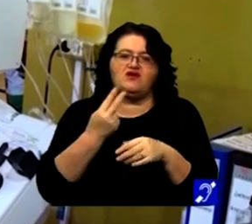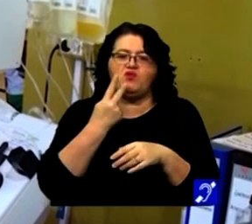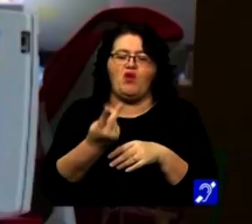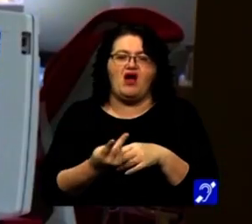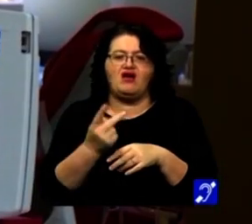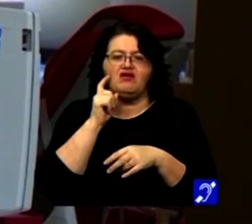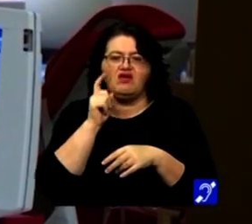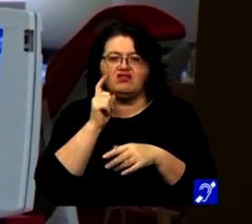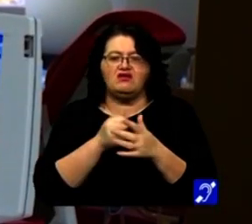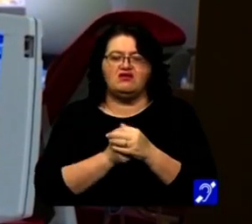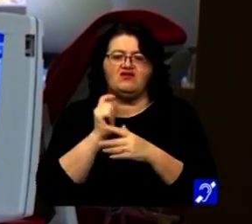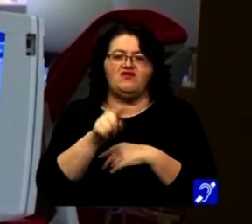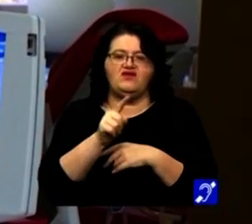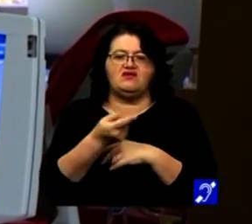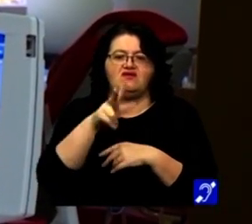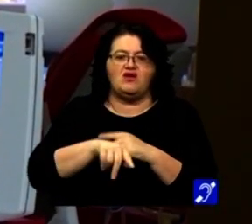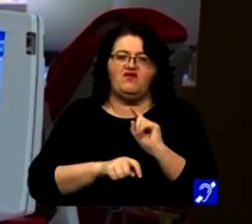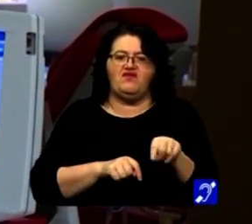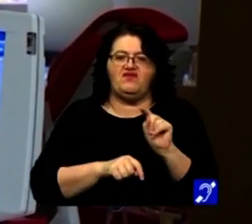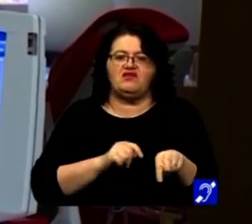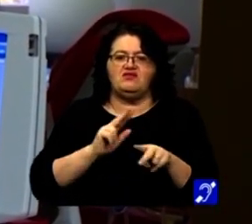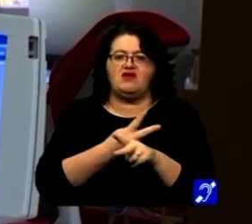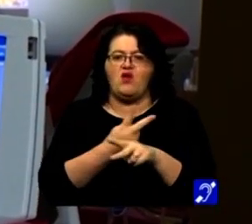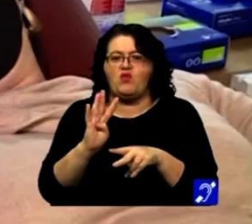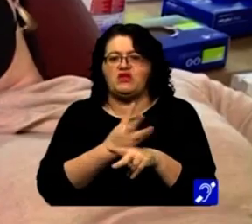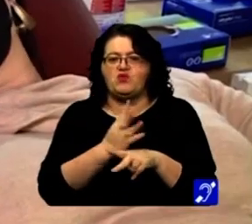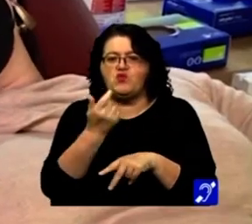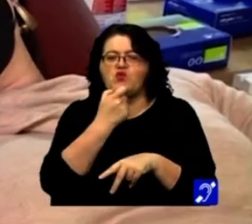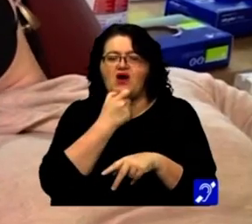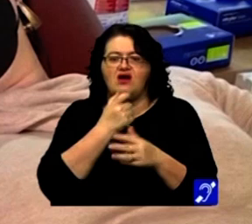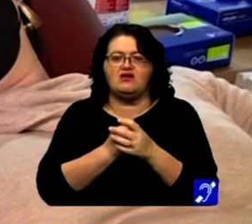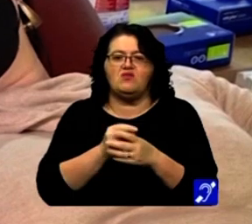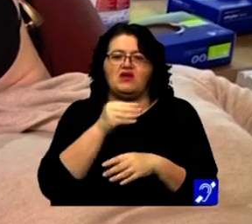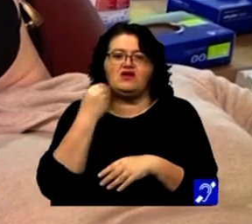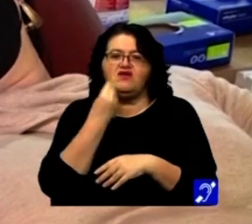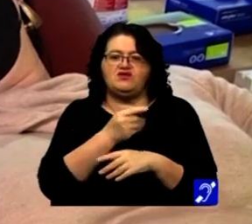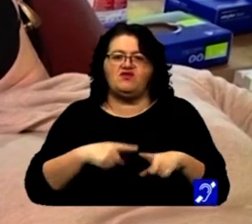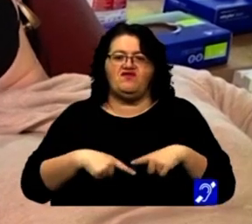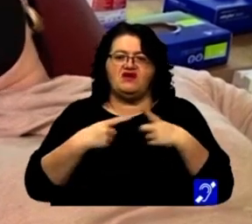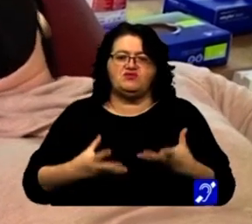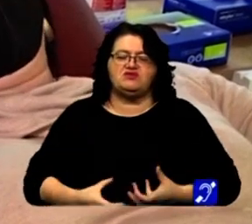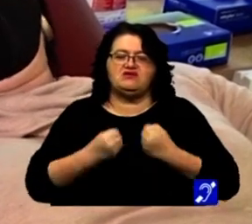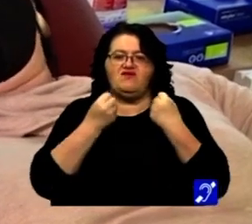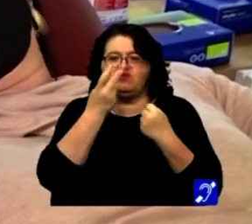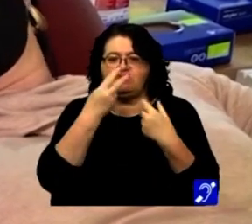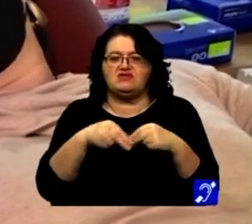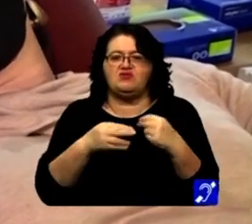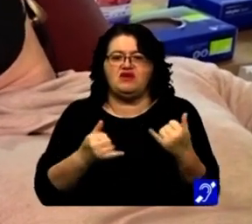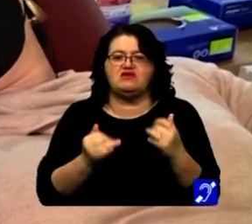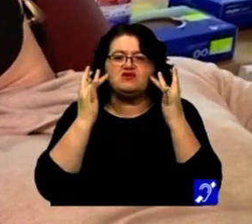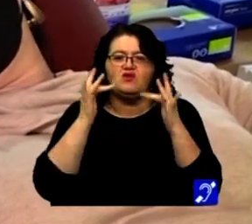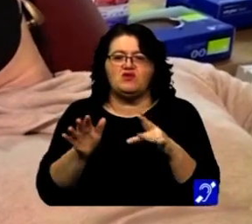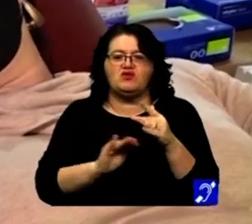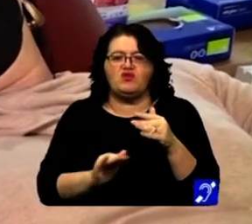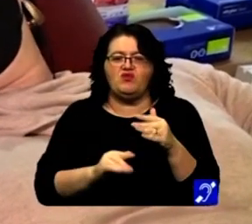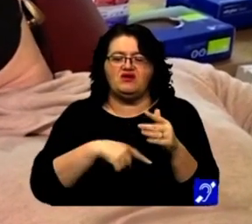de zile, cred că vin cam o dată la 3 luni, de 3-4 ori pe an. Beneficiul cel mai mare e o viață pe care o pot salva. Și uite, de exemplu, astăzi donez pentru